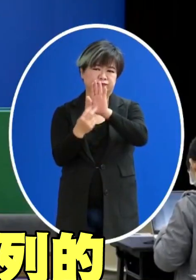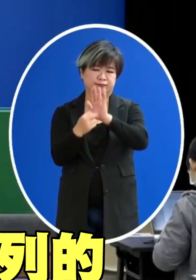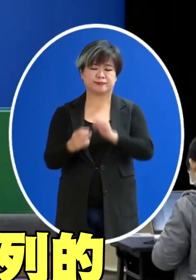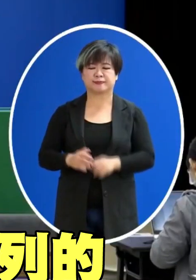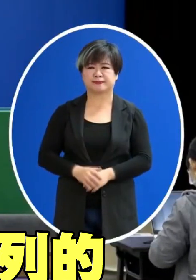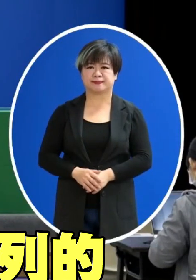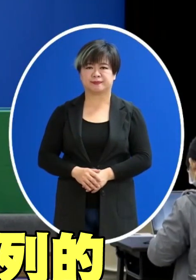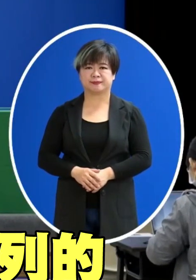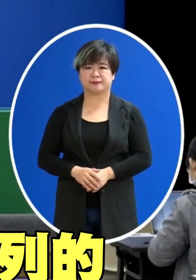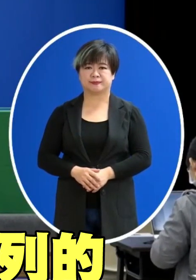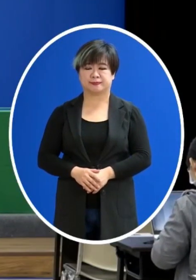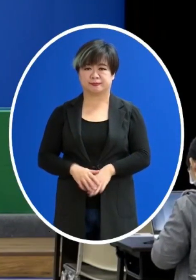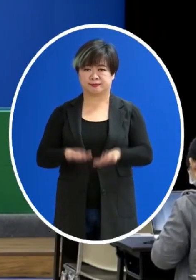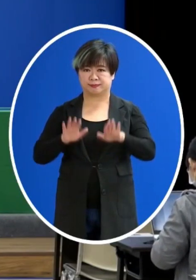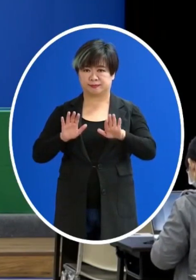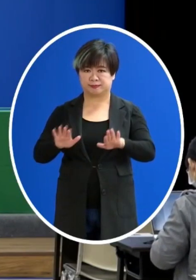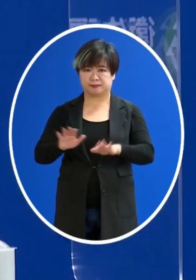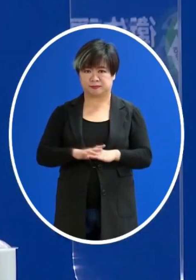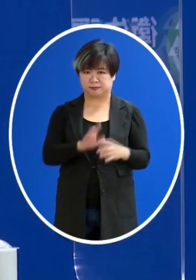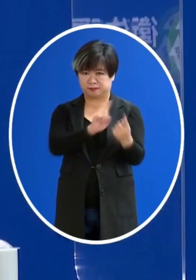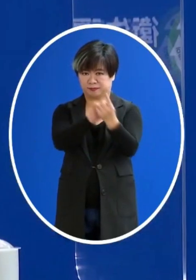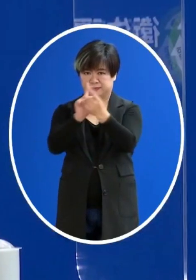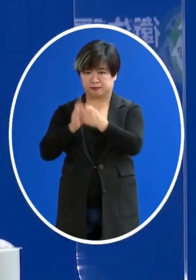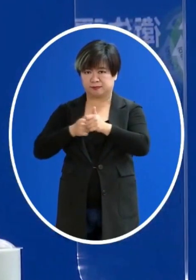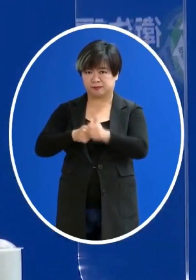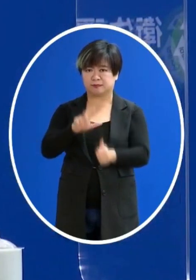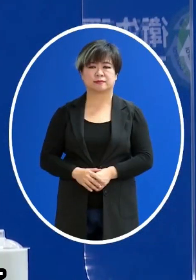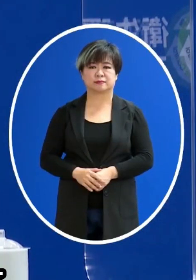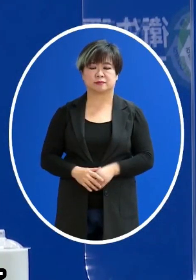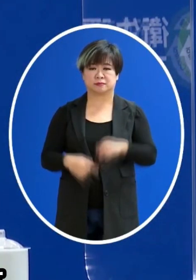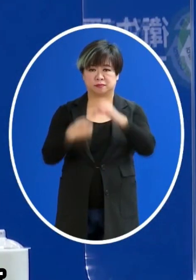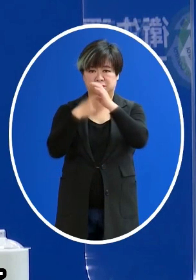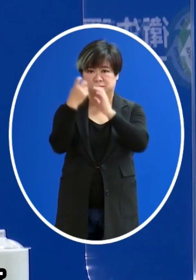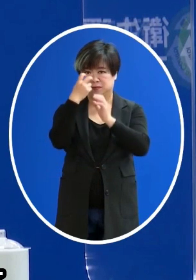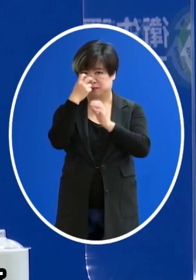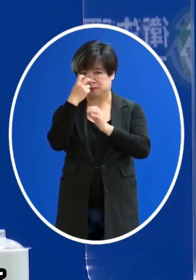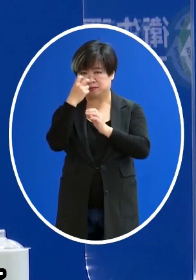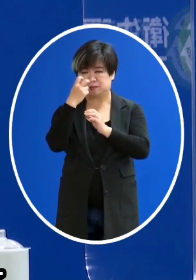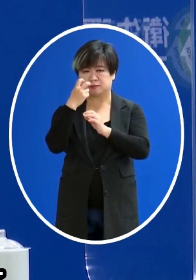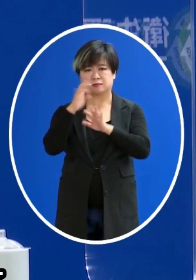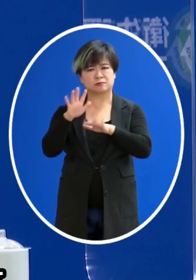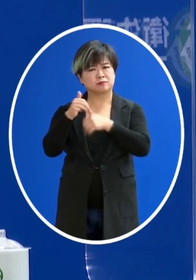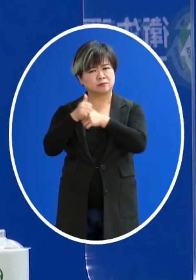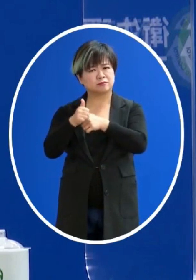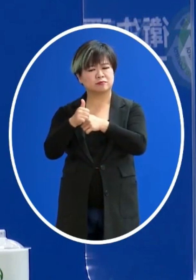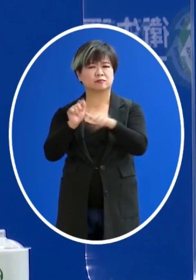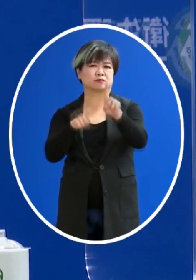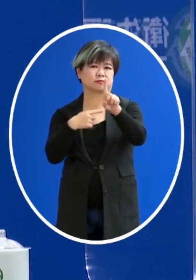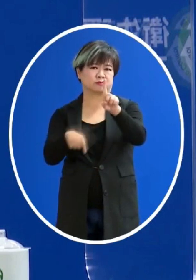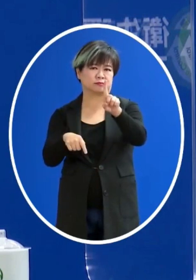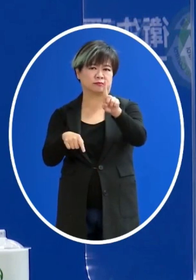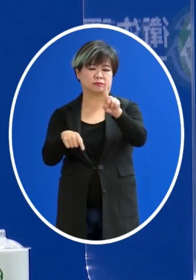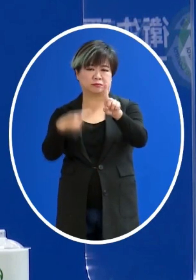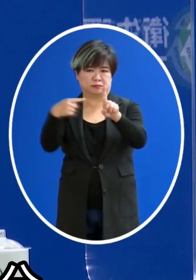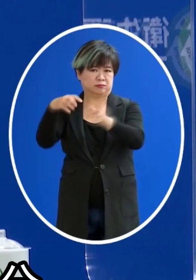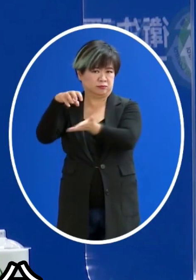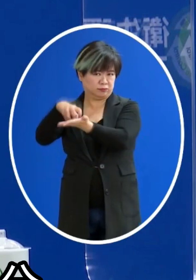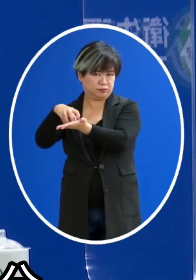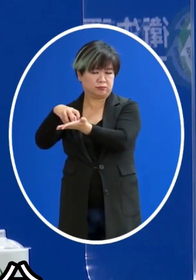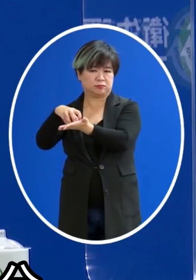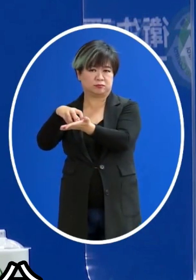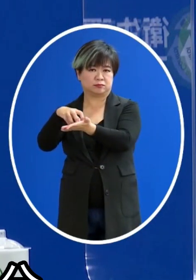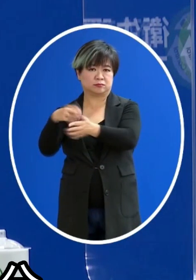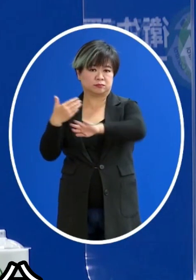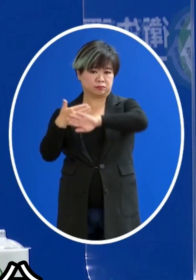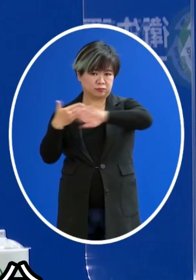目前我们的框列的接触者有79人啊、哦，我们目前只采检了一位啦，一位也是阴性啊、哦。那另